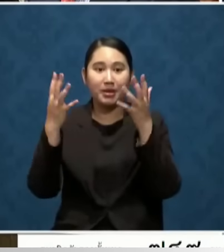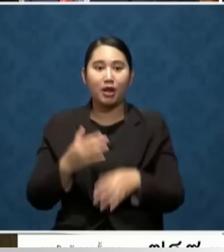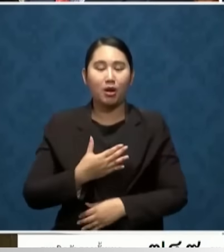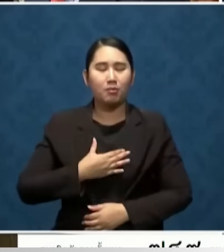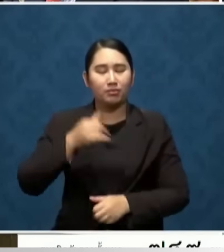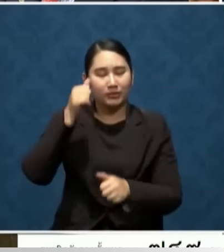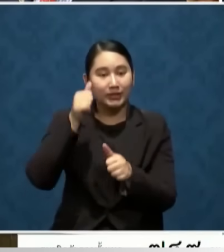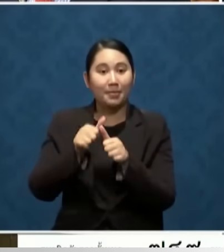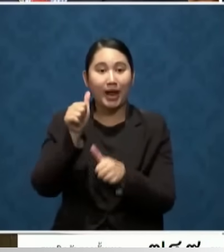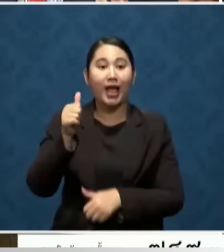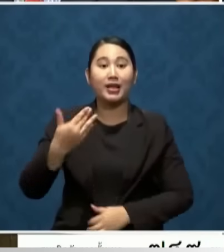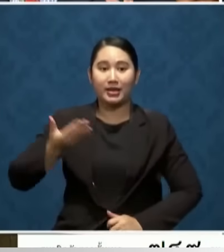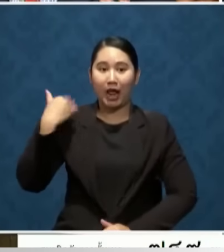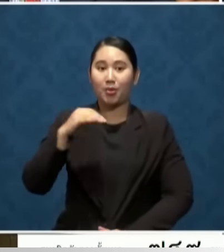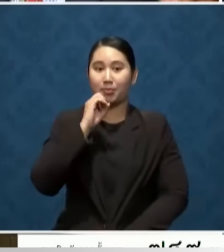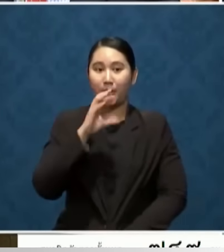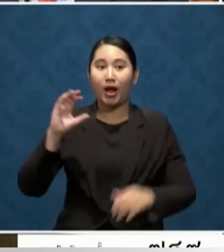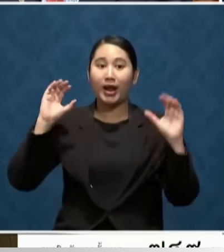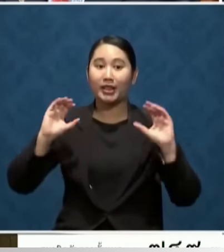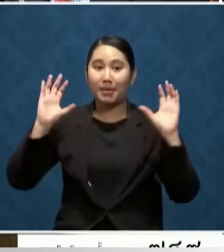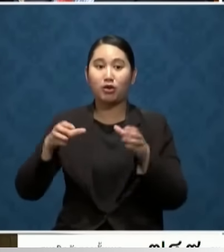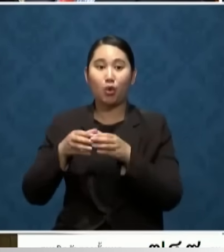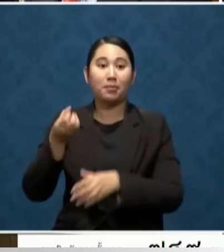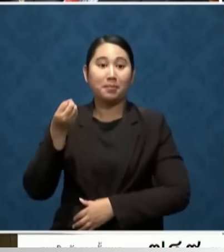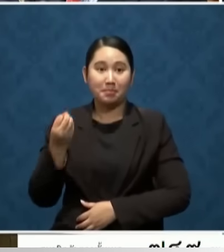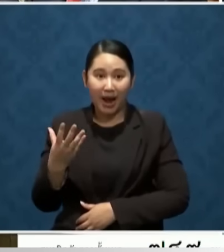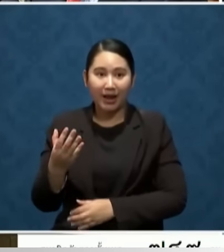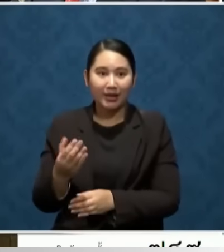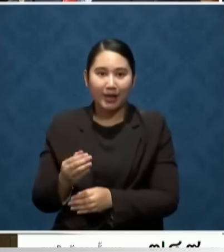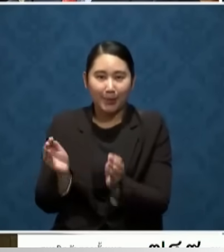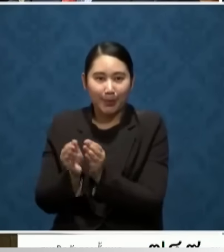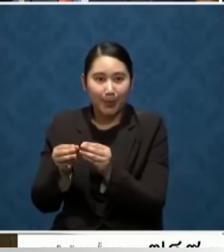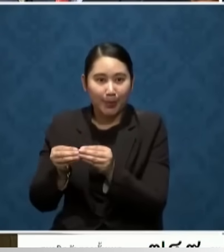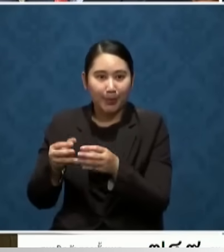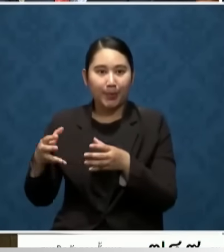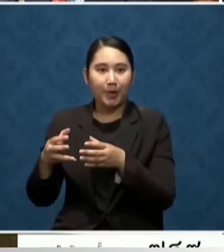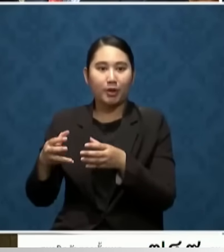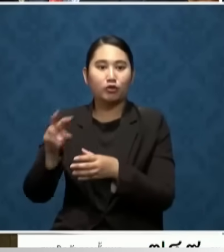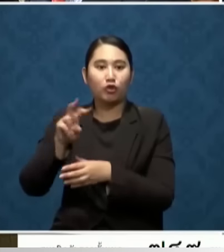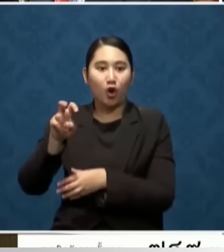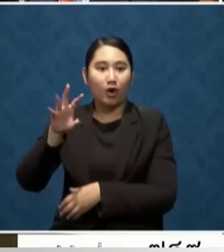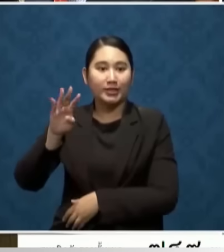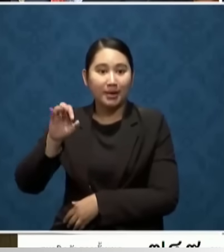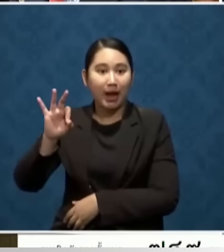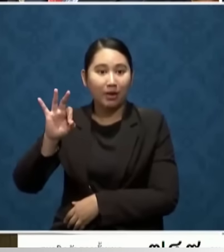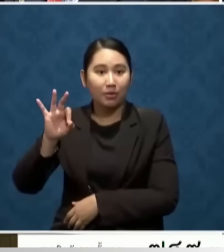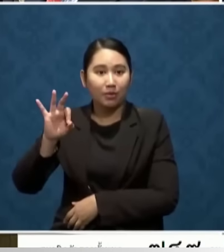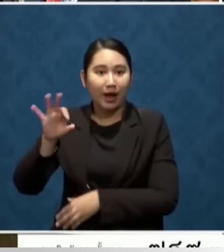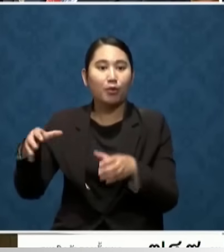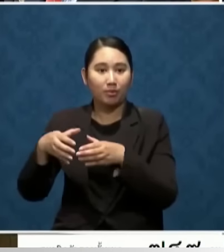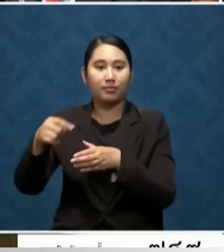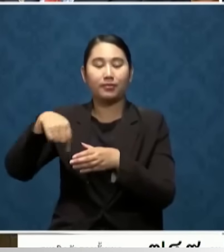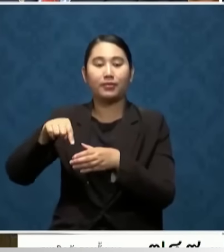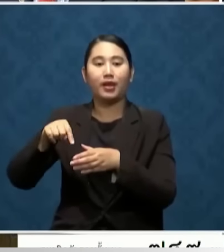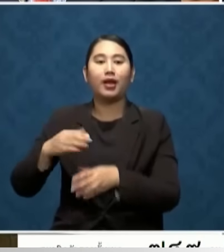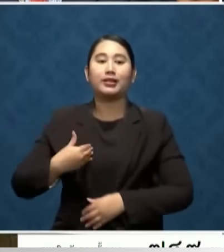มจำไม่ผิดก็คือท่านบอกว่ารัฐบาลเสียงข้างมากที่รวมเสียงได้มากที่สุดก็จะออกมา249เสียงตามนั้นไม่มีแตกแถว